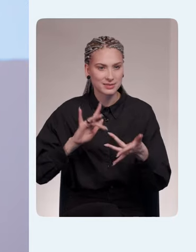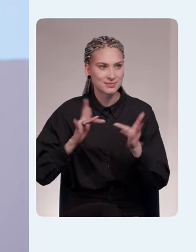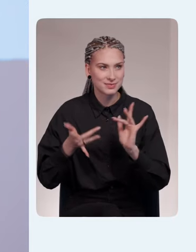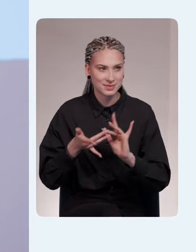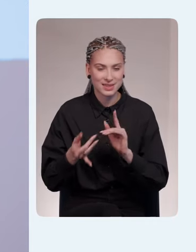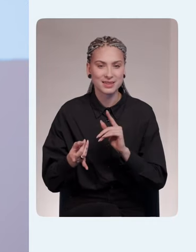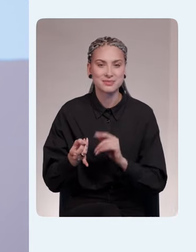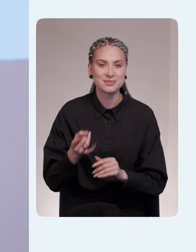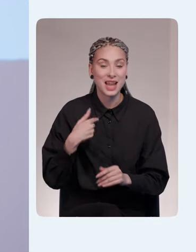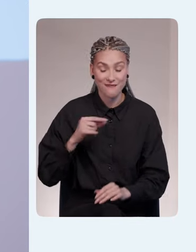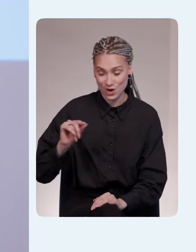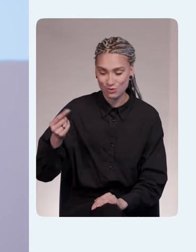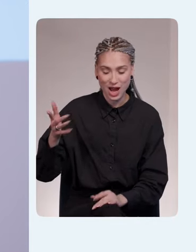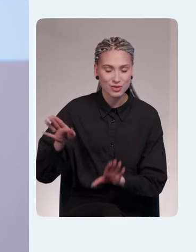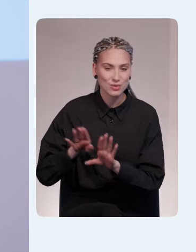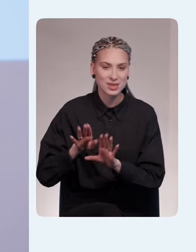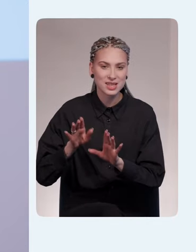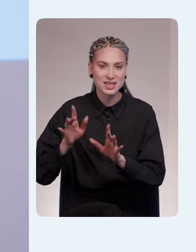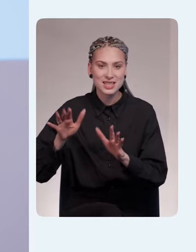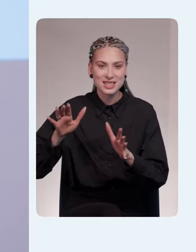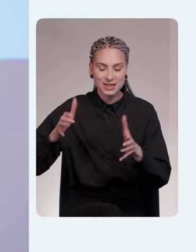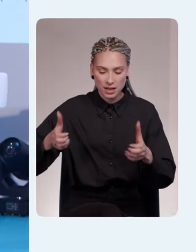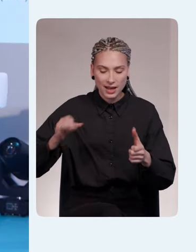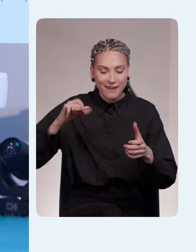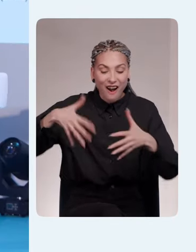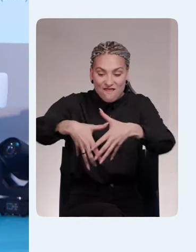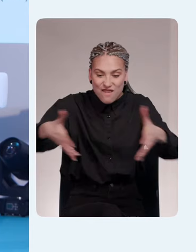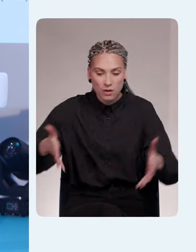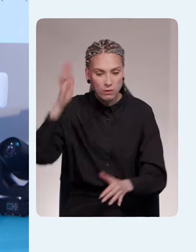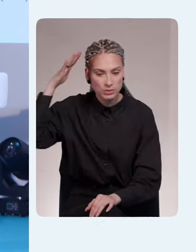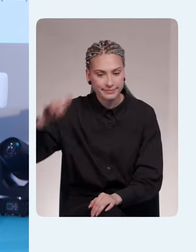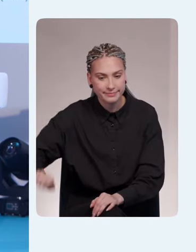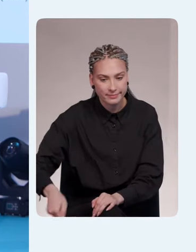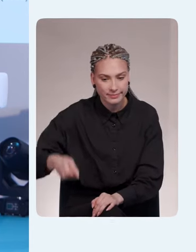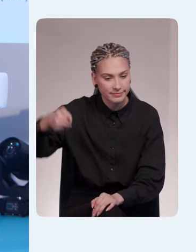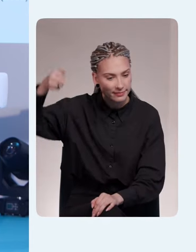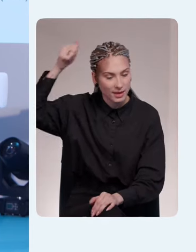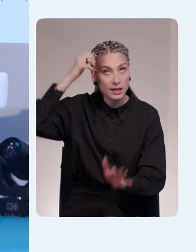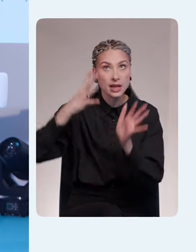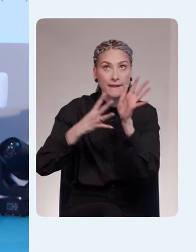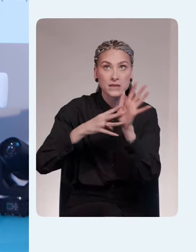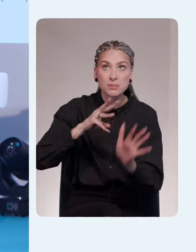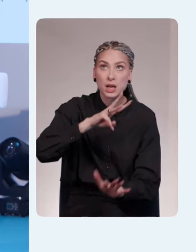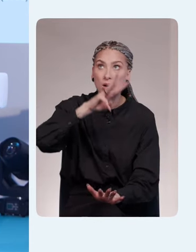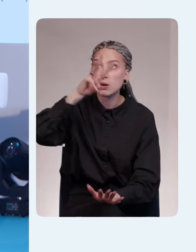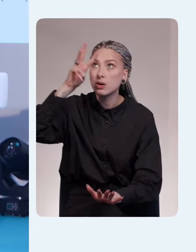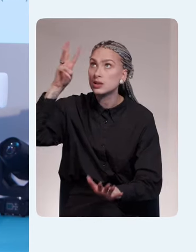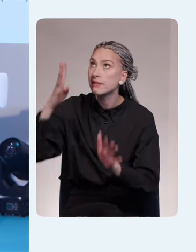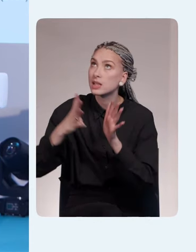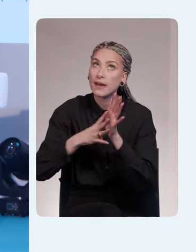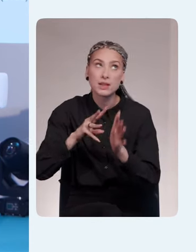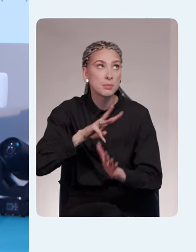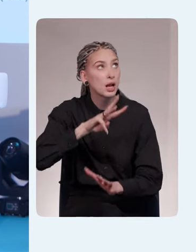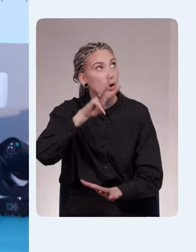включаю и такой: из ковша вот так воду наливаю. Вот такие: 9 миллионов. Я такой: 9 миллионов.